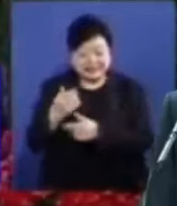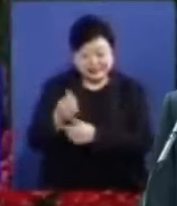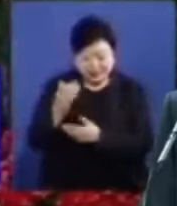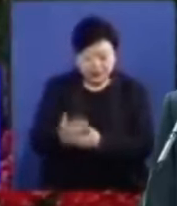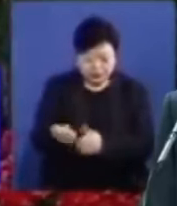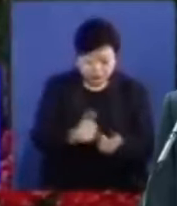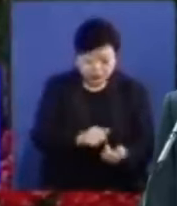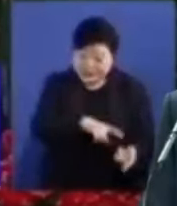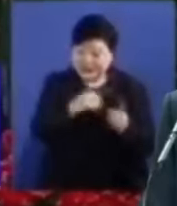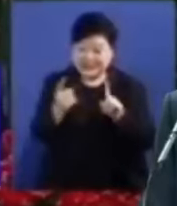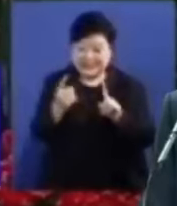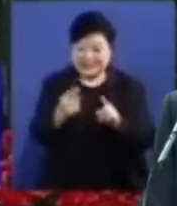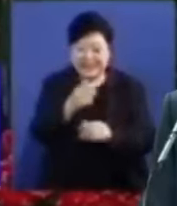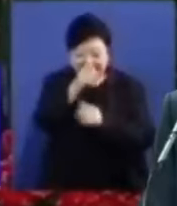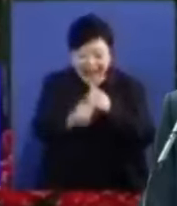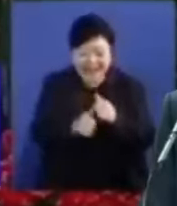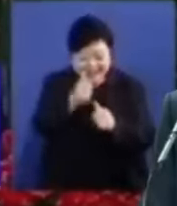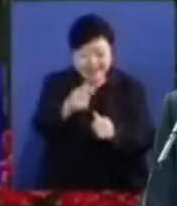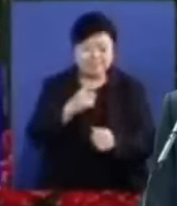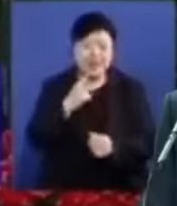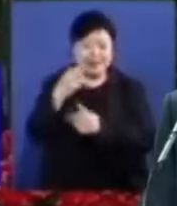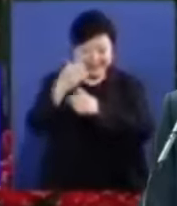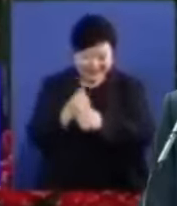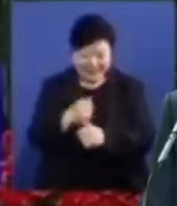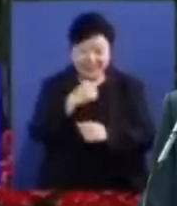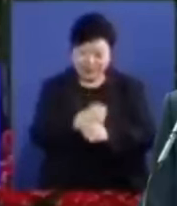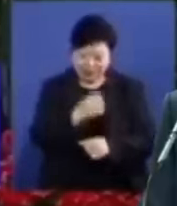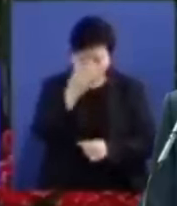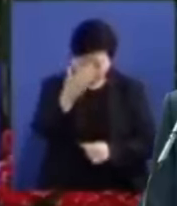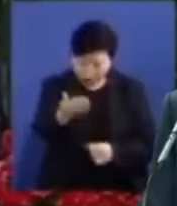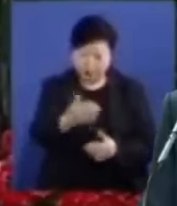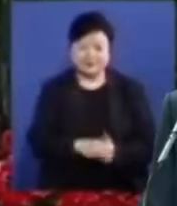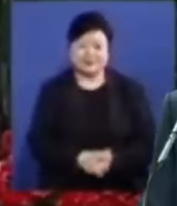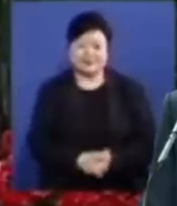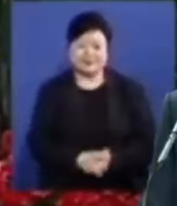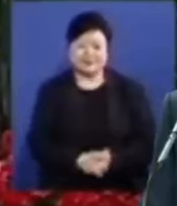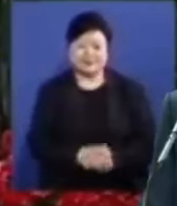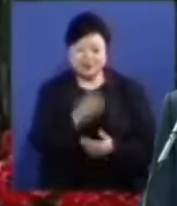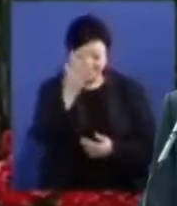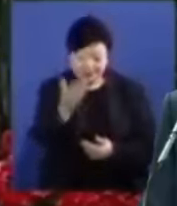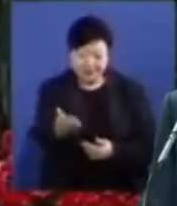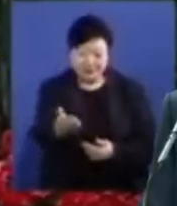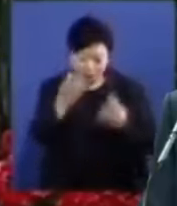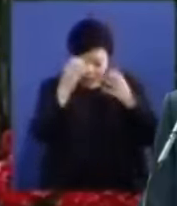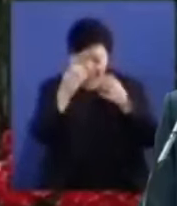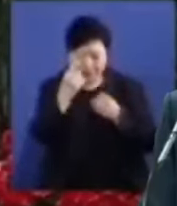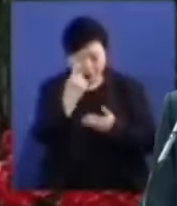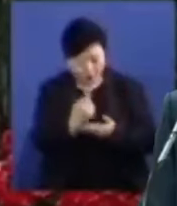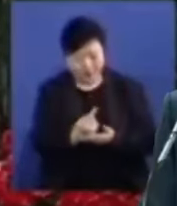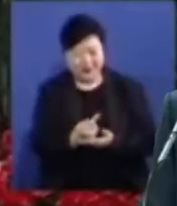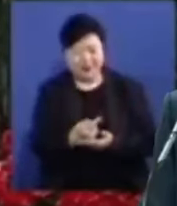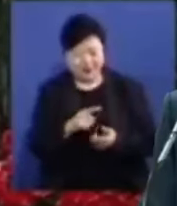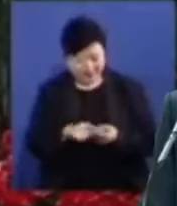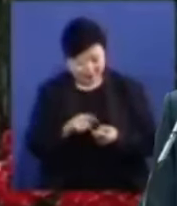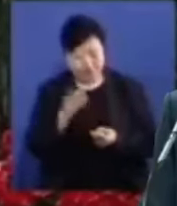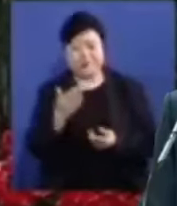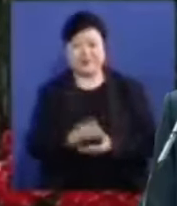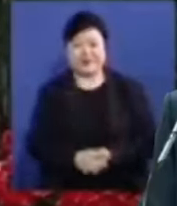자를 다시 살리시는 하나님만 의지하게 만드는 것입니다. 그것이 우리에게 고난이 다가오면 그렇게 하는